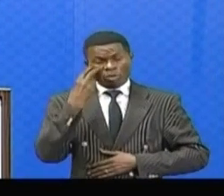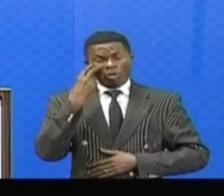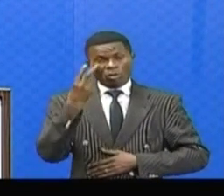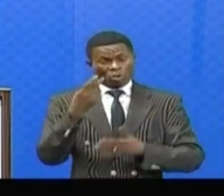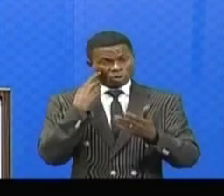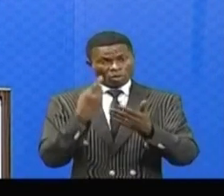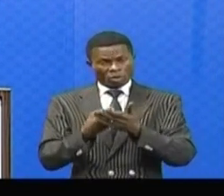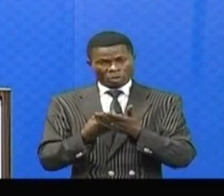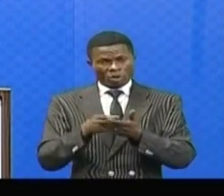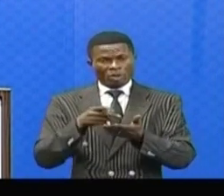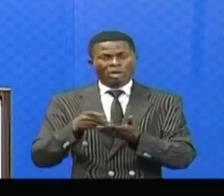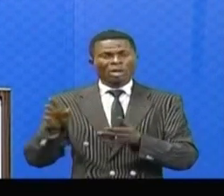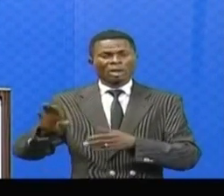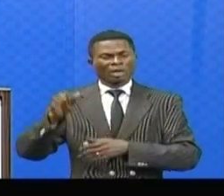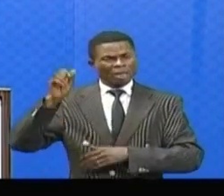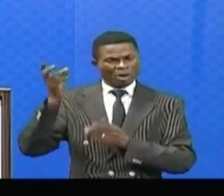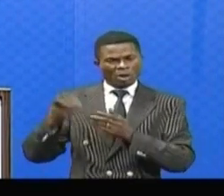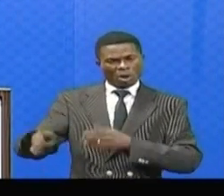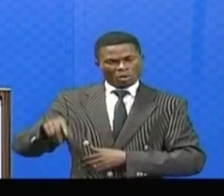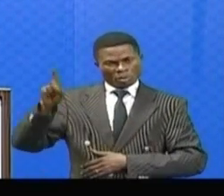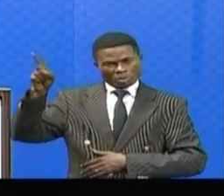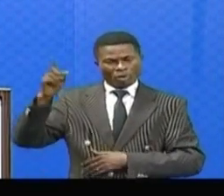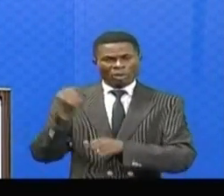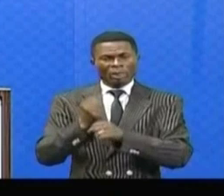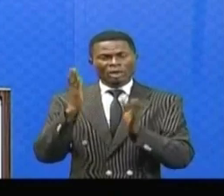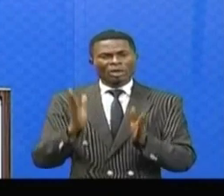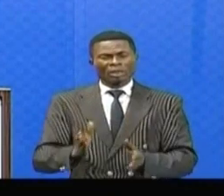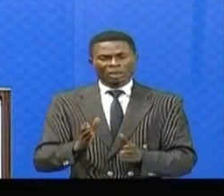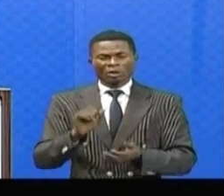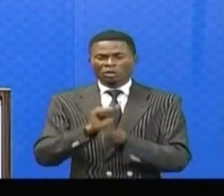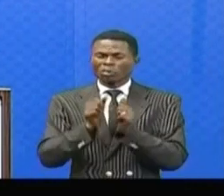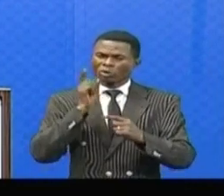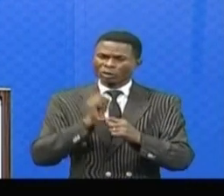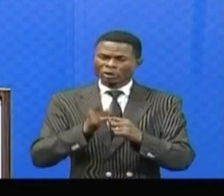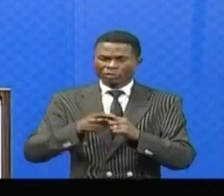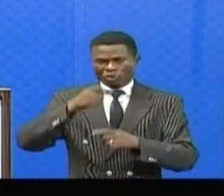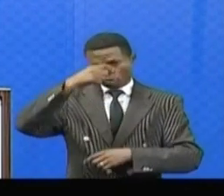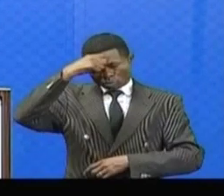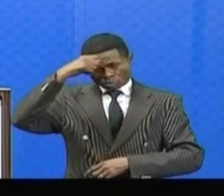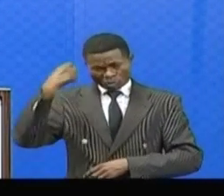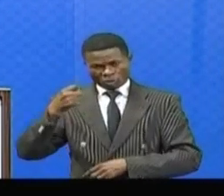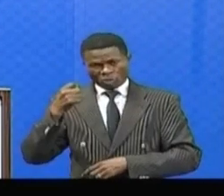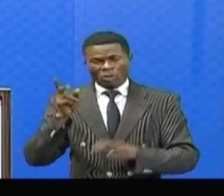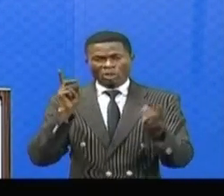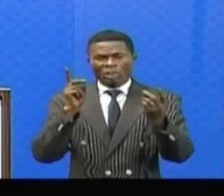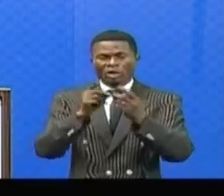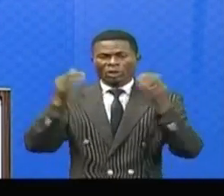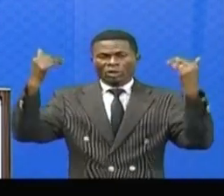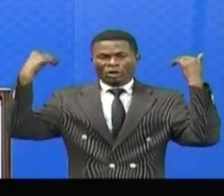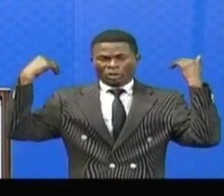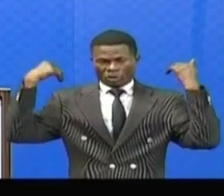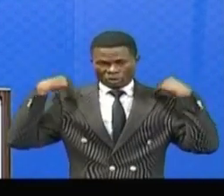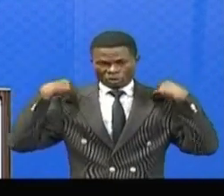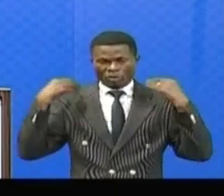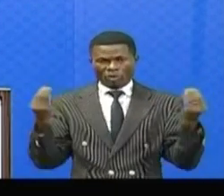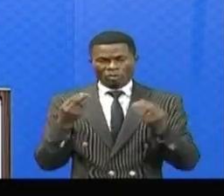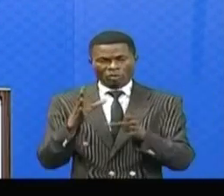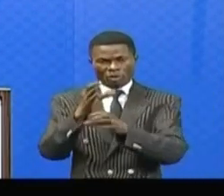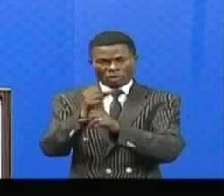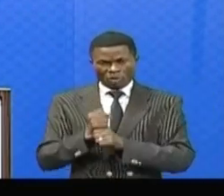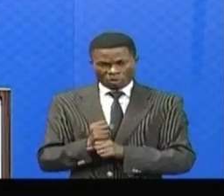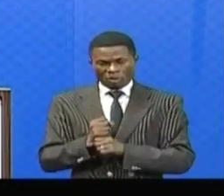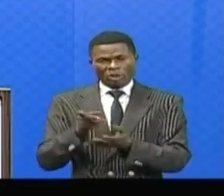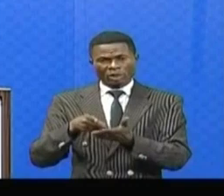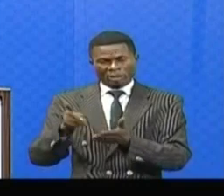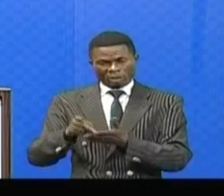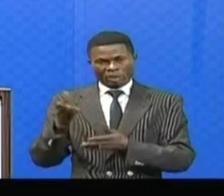dans l'arrière-pays, où les agents concernés éprouvent beaucoup de peine pour atteindre les autorités habilitées afin qu'elles interviennent en